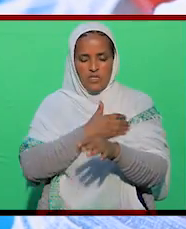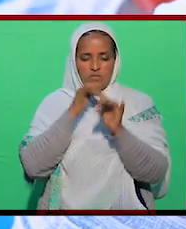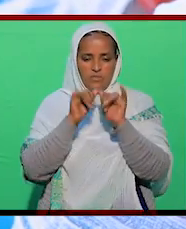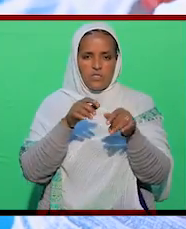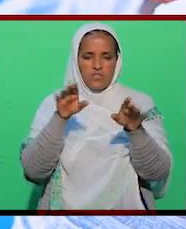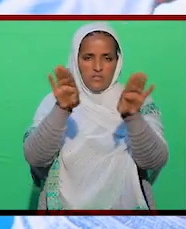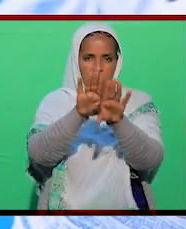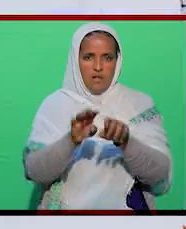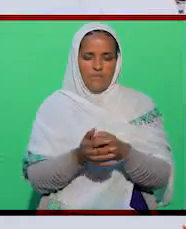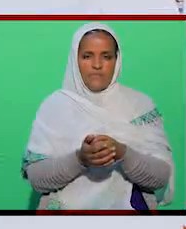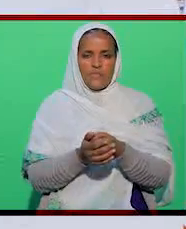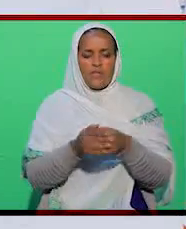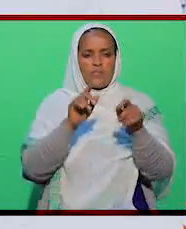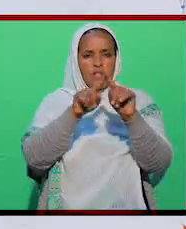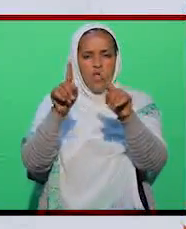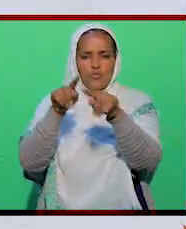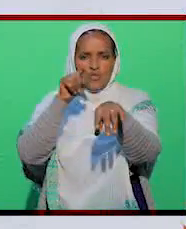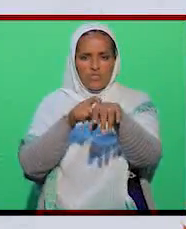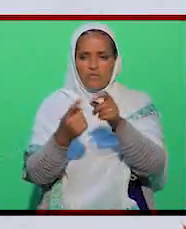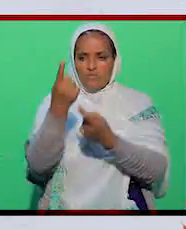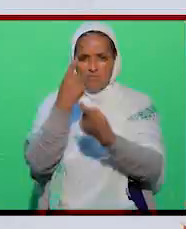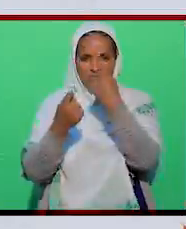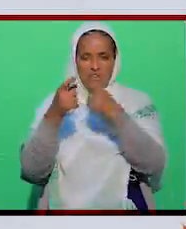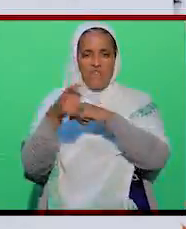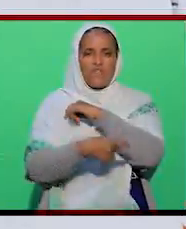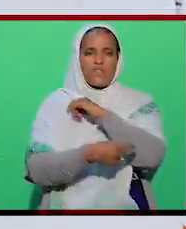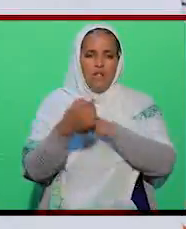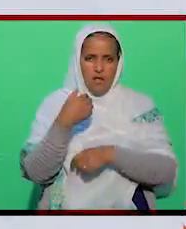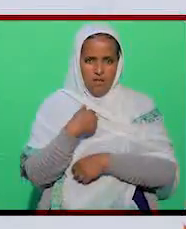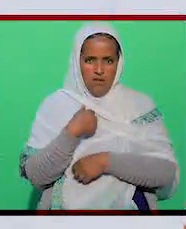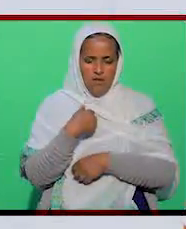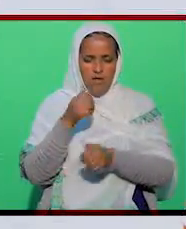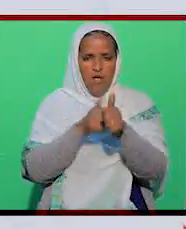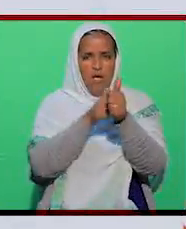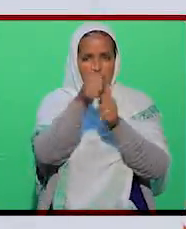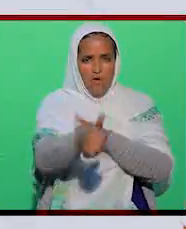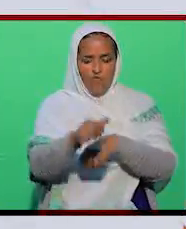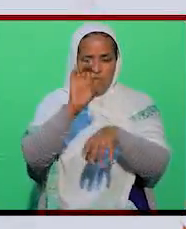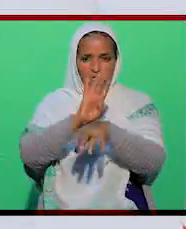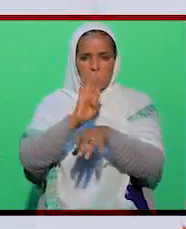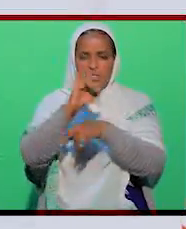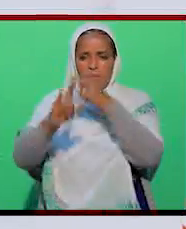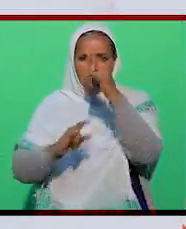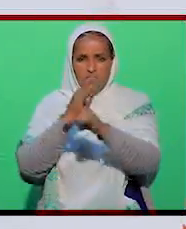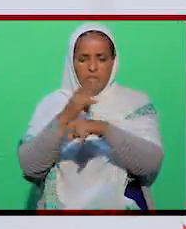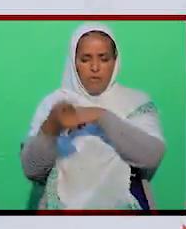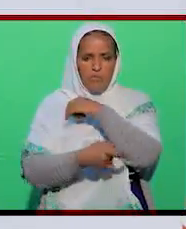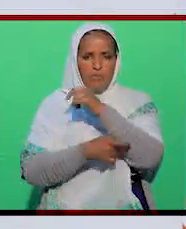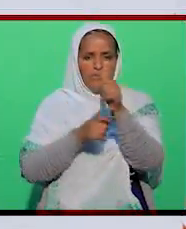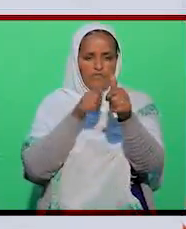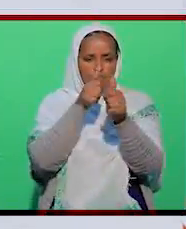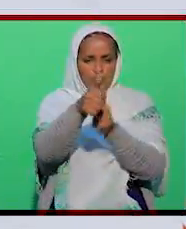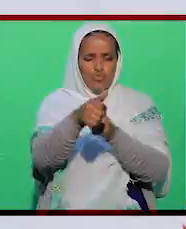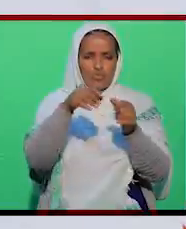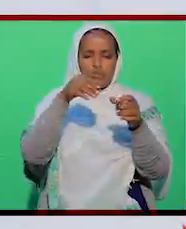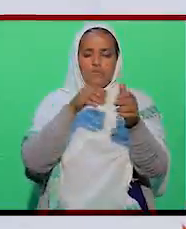በአባታችን ቡራኬ እንዘጋለን። በተለያዩ ጊዜያት የሚነሱ የቤተ ክርስቲያን ፈተናዎች ያው አልፎ ቤተ ክርስቲያን በየዘመናቱ